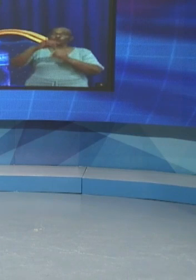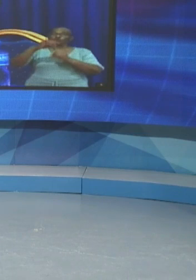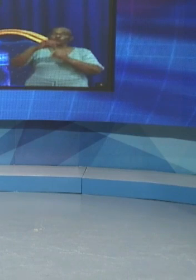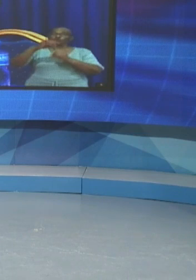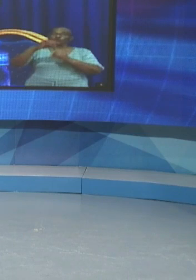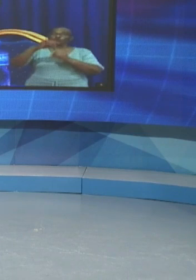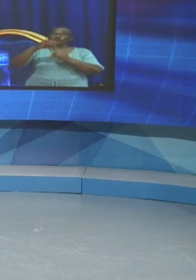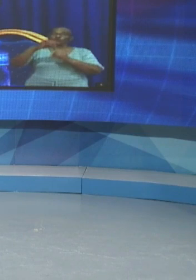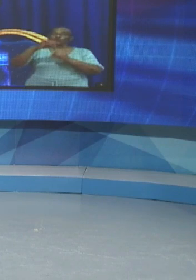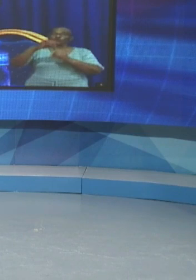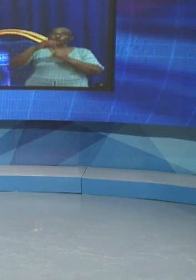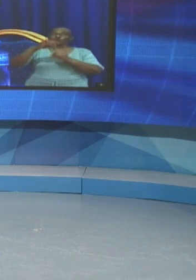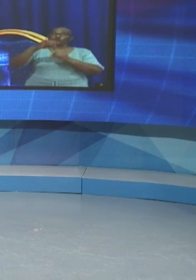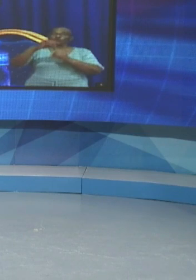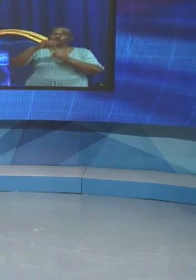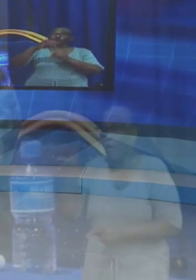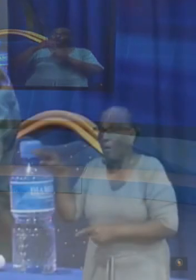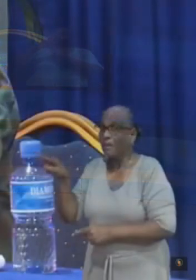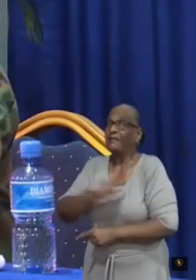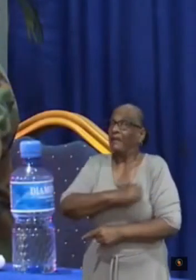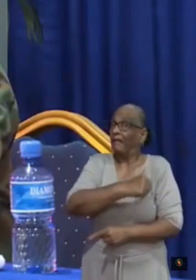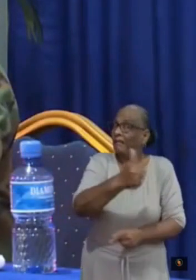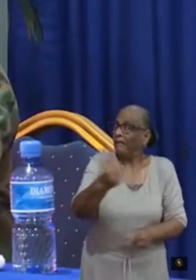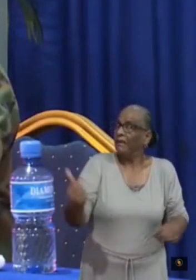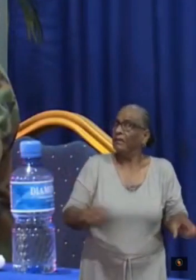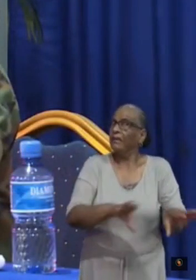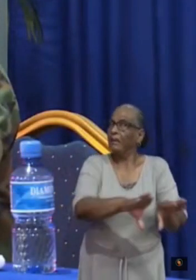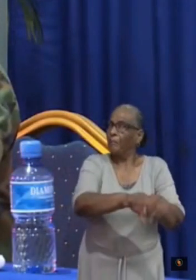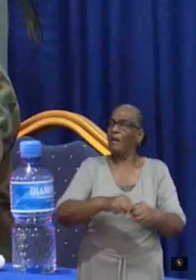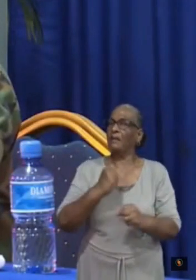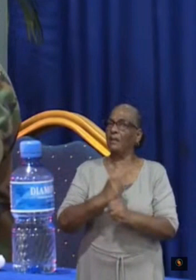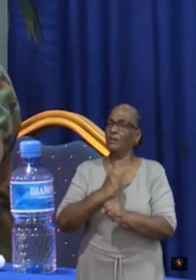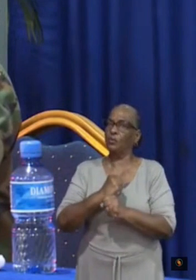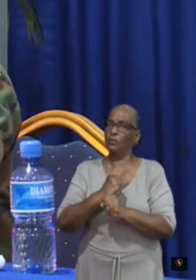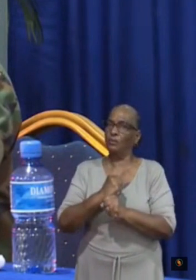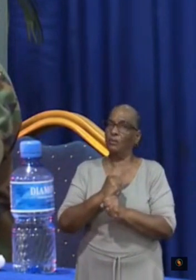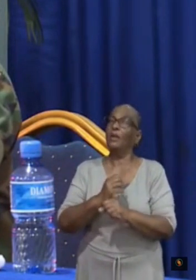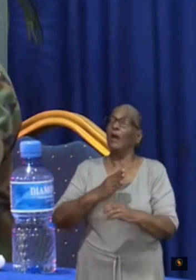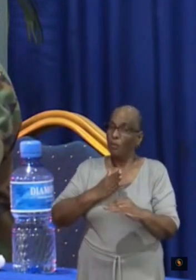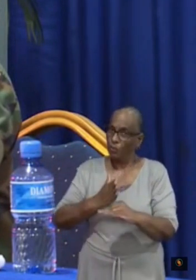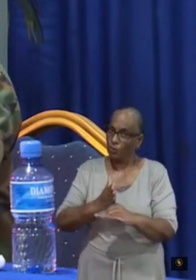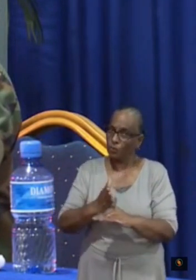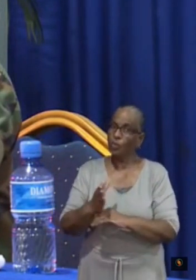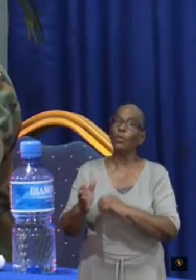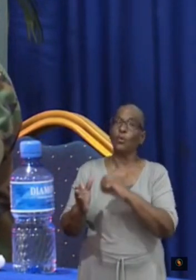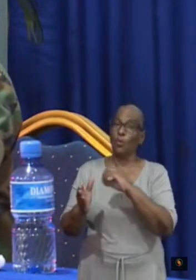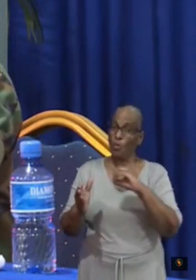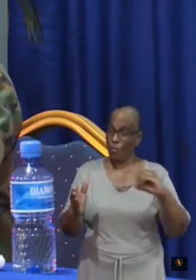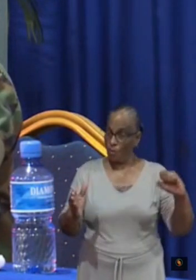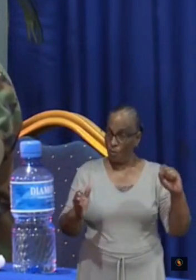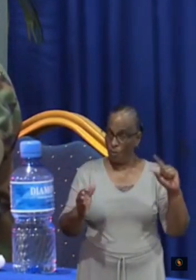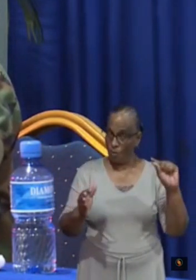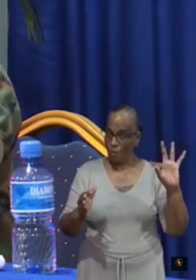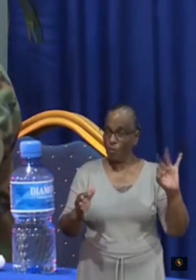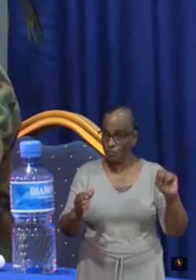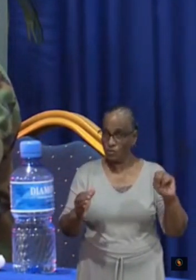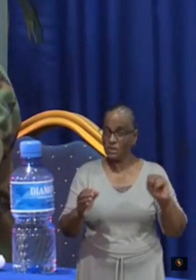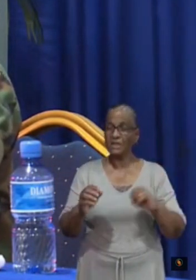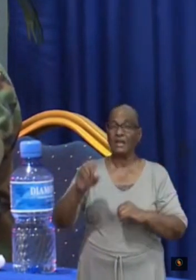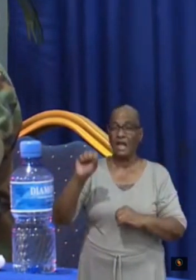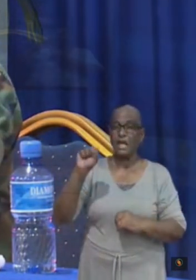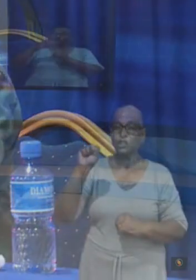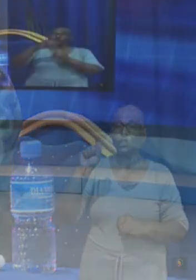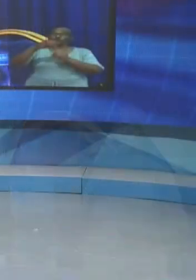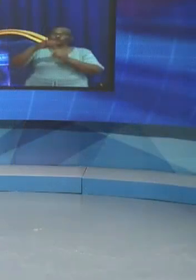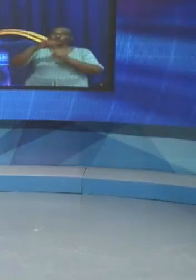Dresiwaktisiki. Gwendoline Babel, onderdirecteur Nationale Veiligheid, zei gisteren op de persconferentie dat het in deze gaat om het